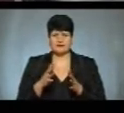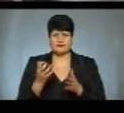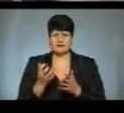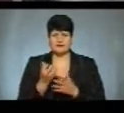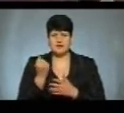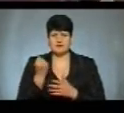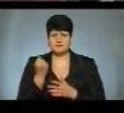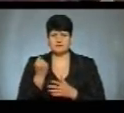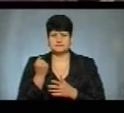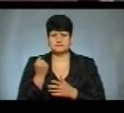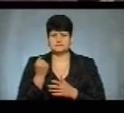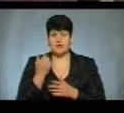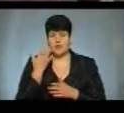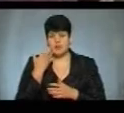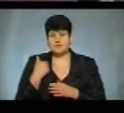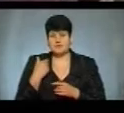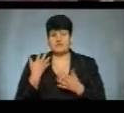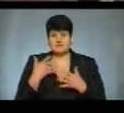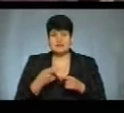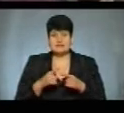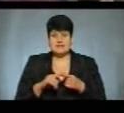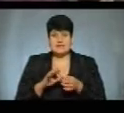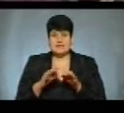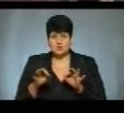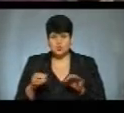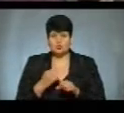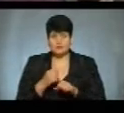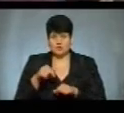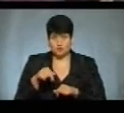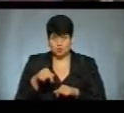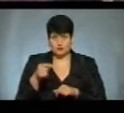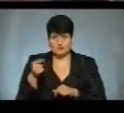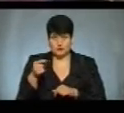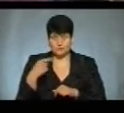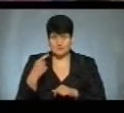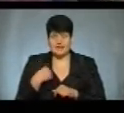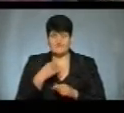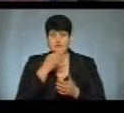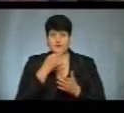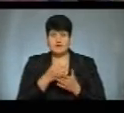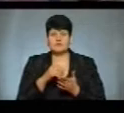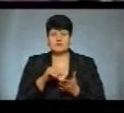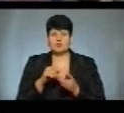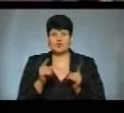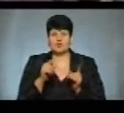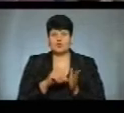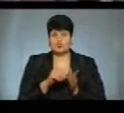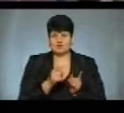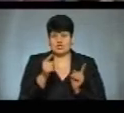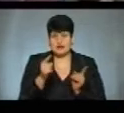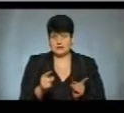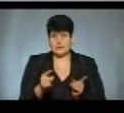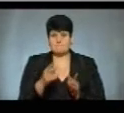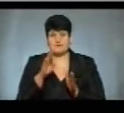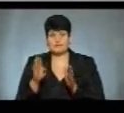це голосування. Коли ми вже цей ланцюг зробили тут в себе на Тернопільні, я відповідав за участок від Підволочиська до